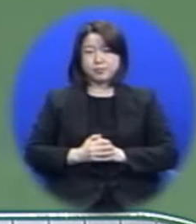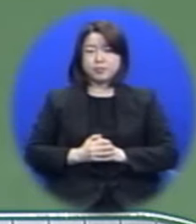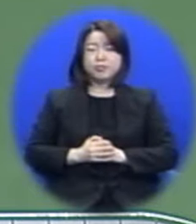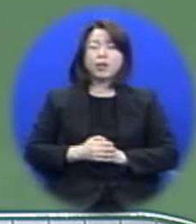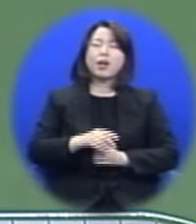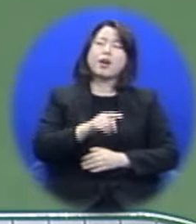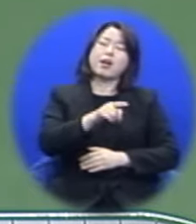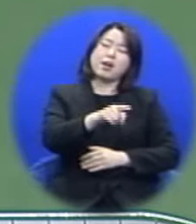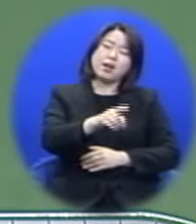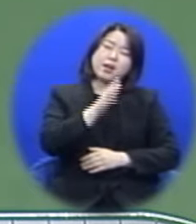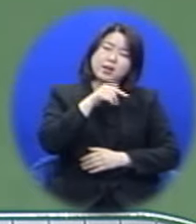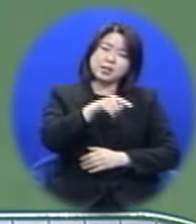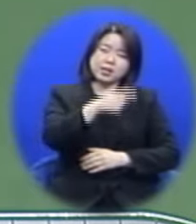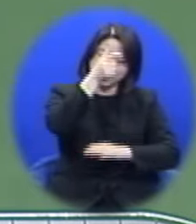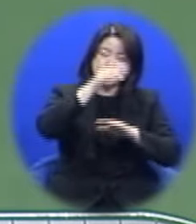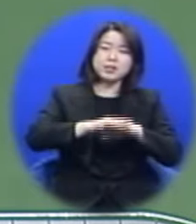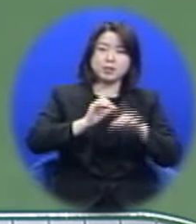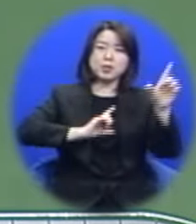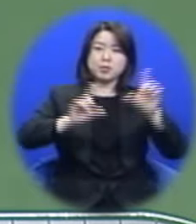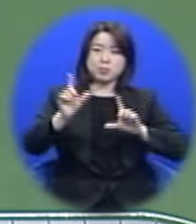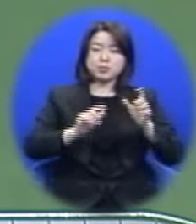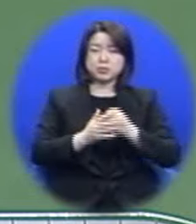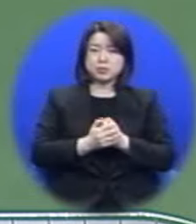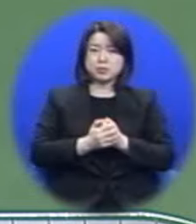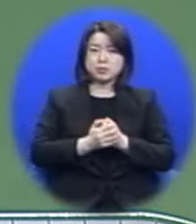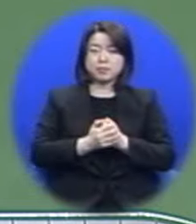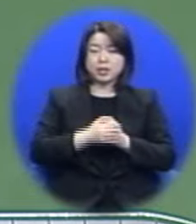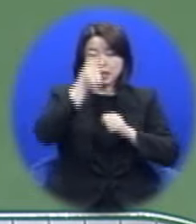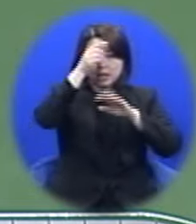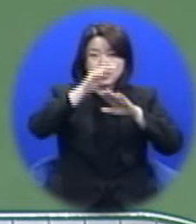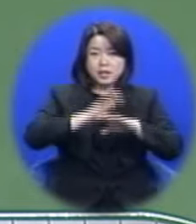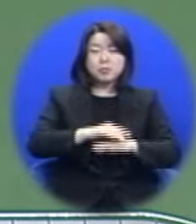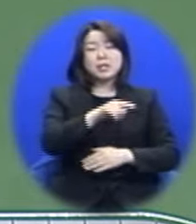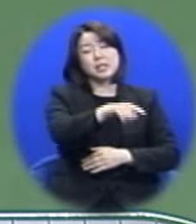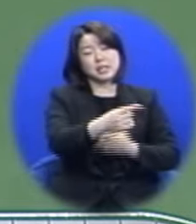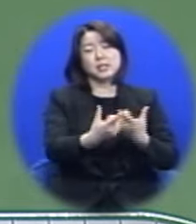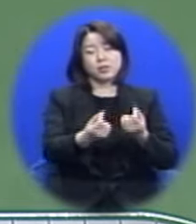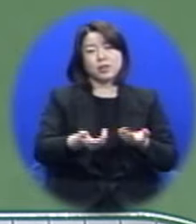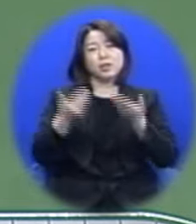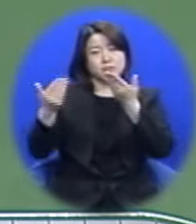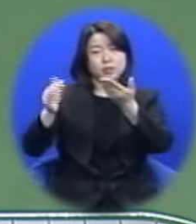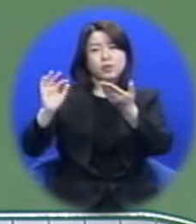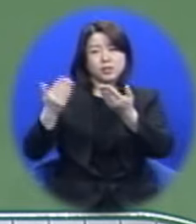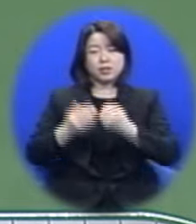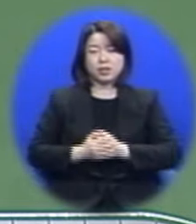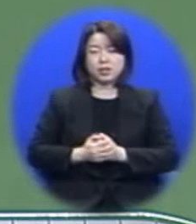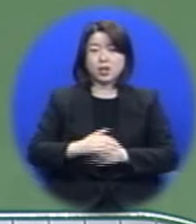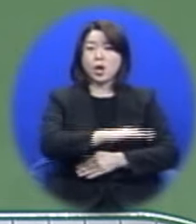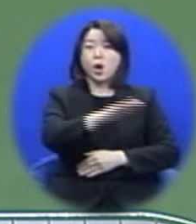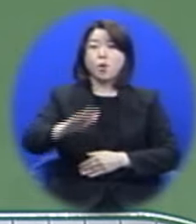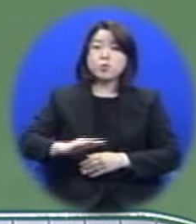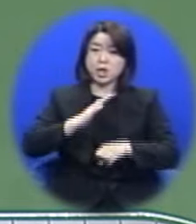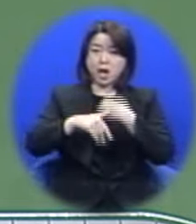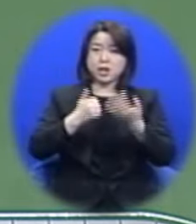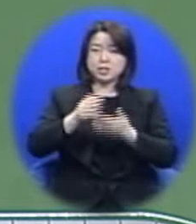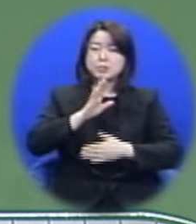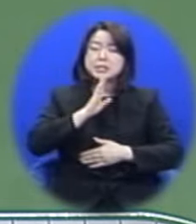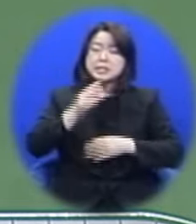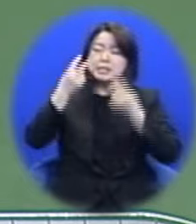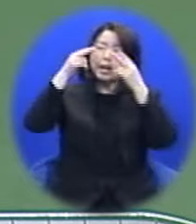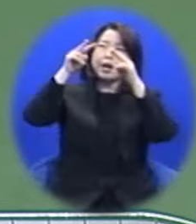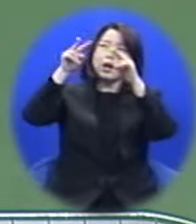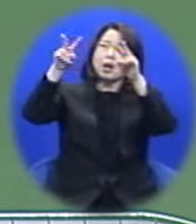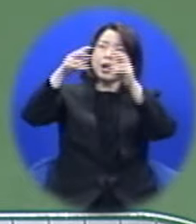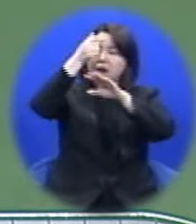이게 예배지. 그래, 예배는 이렇게 드리는 거지. 우리가 하나님을 진짜 바라보고 예배를